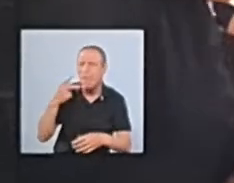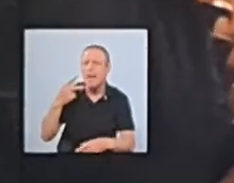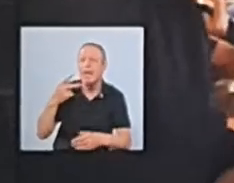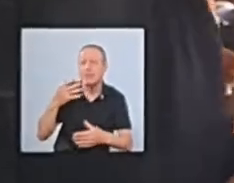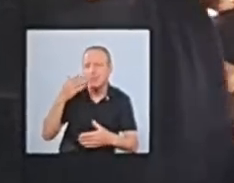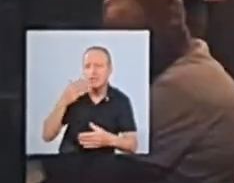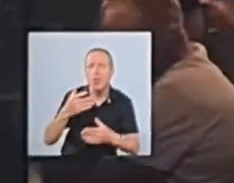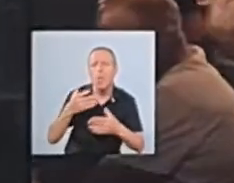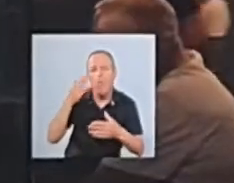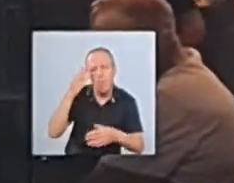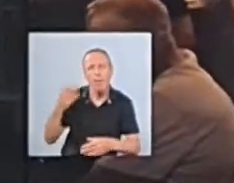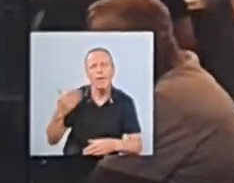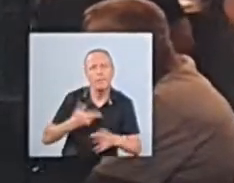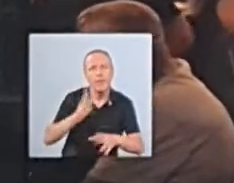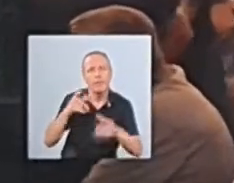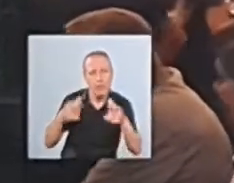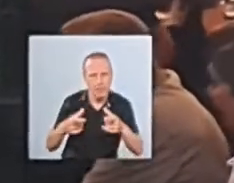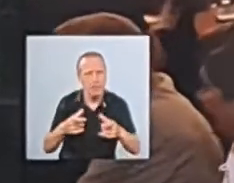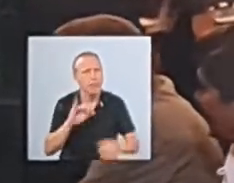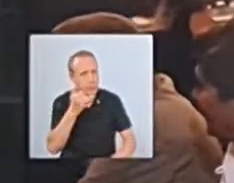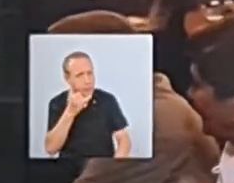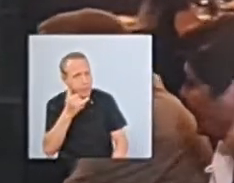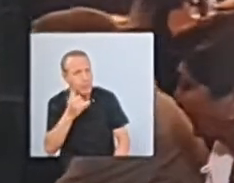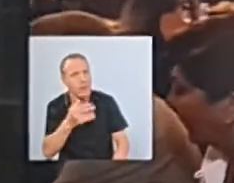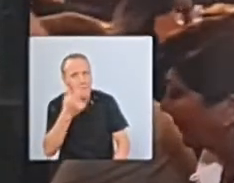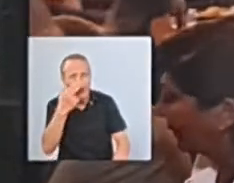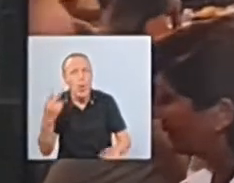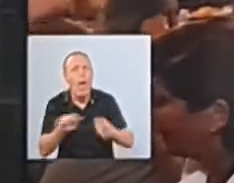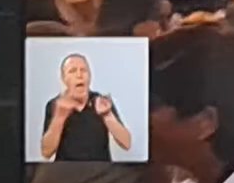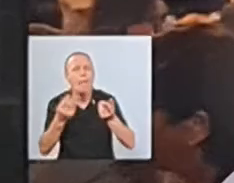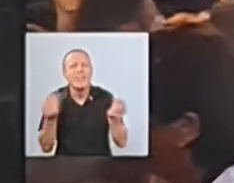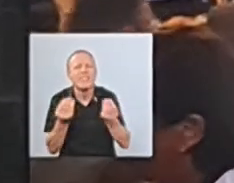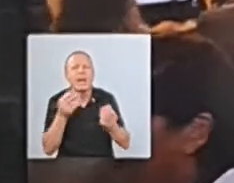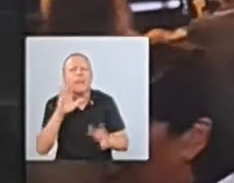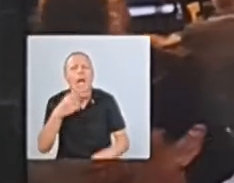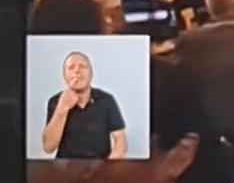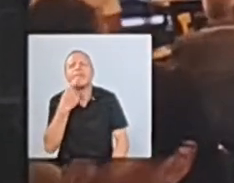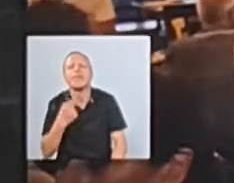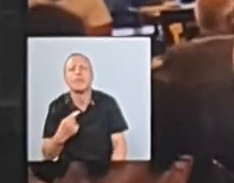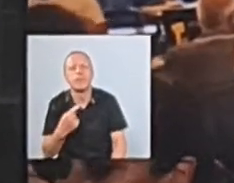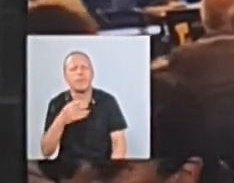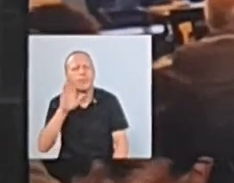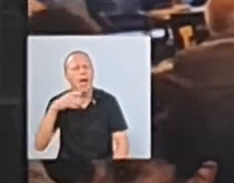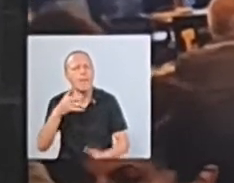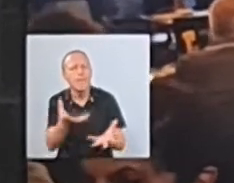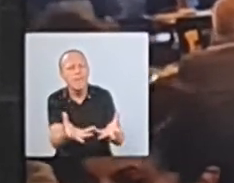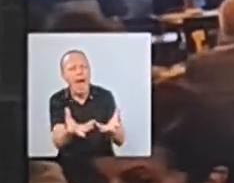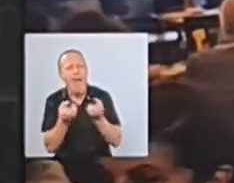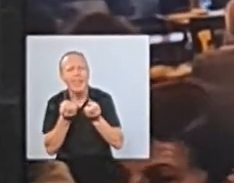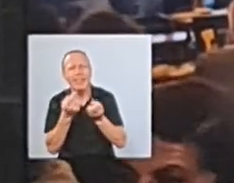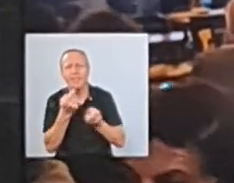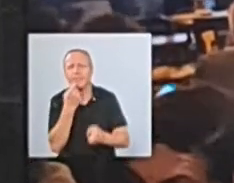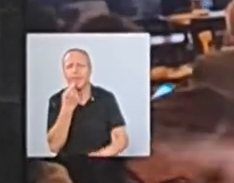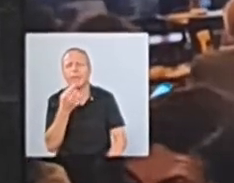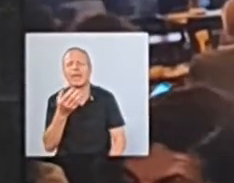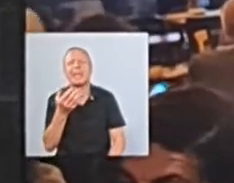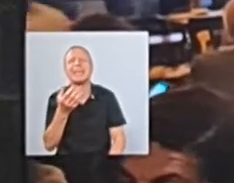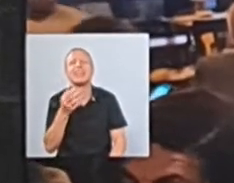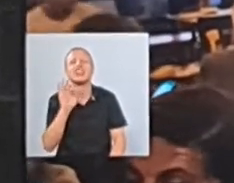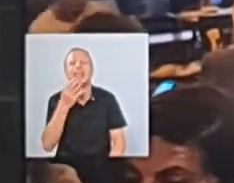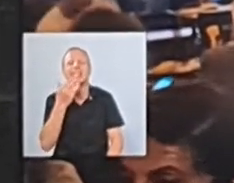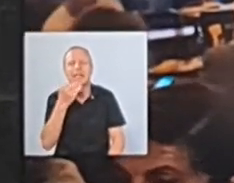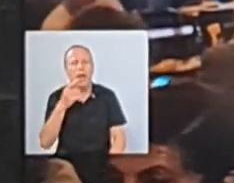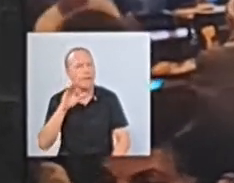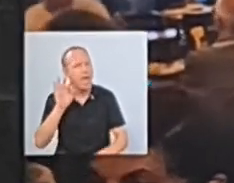בפרנסיקה, המוגרת, איזה המנה. חד משמעית, כן. ניסו לחפש את אותם דברים שהם גם טעימים, גם יכולים להיות אטרקטיביים לאחיך הישראלי, אבל עדיין